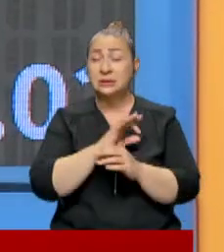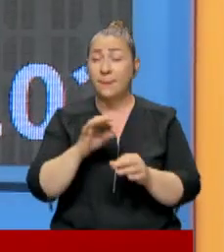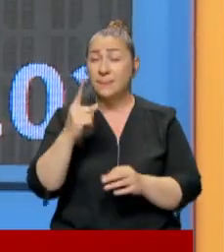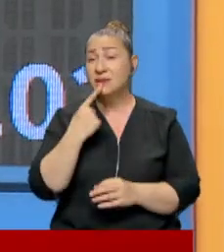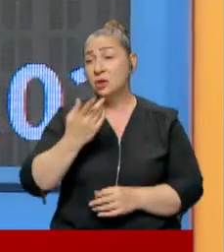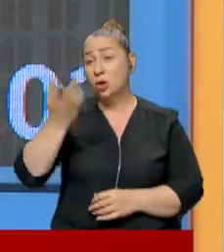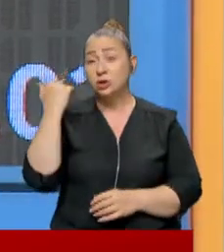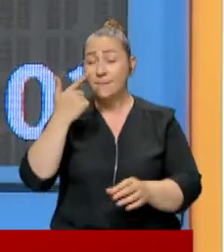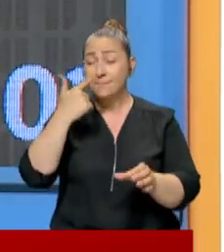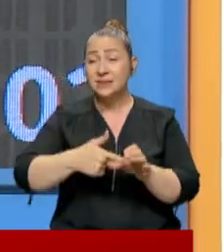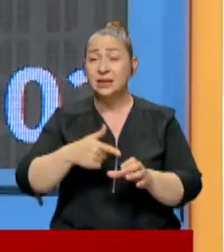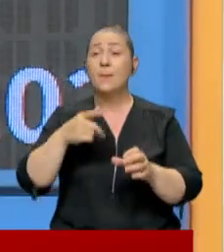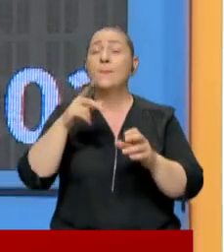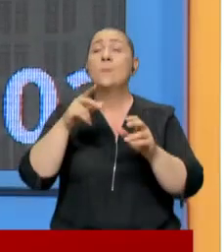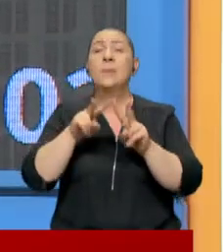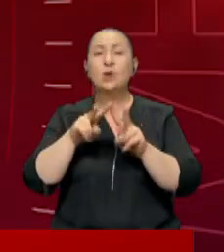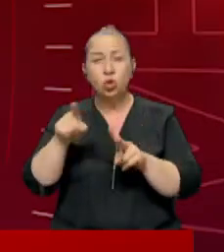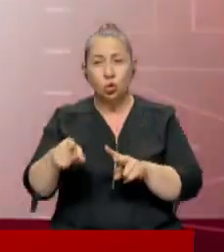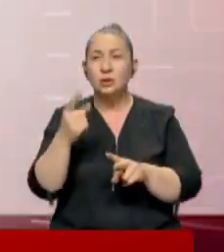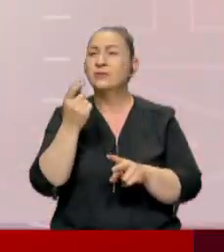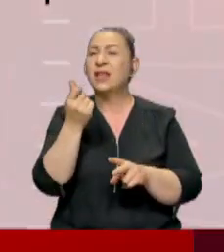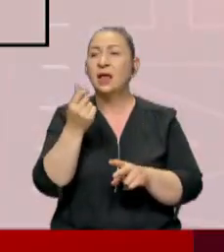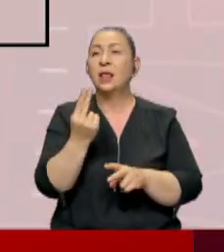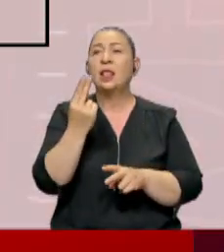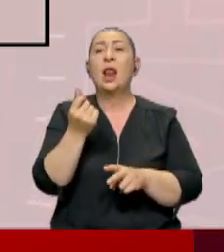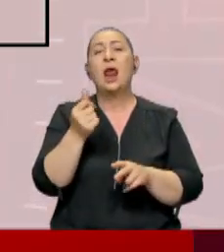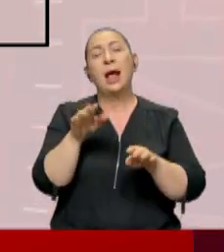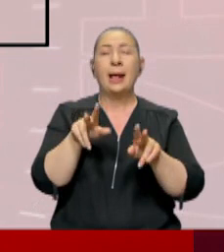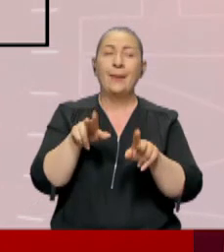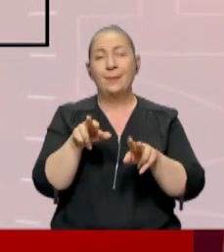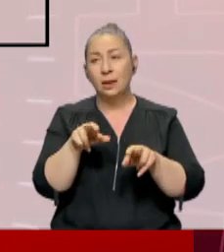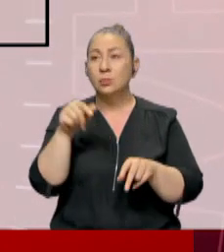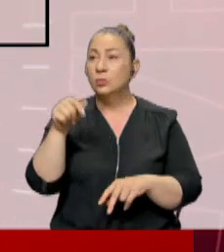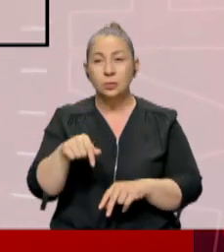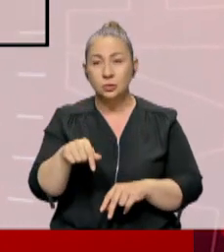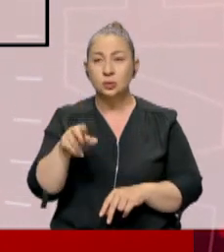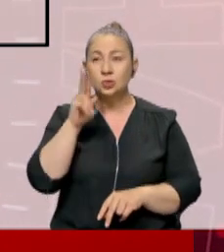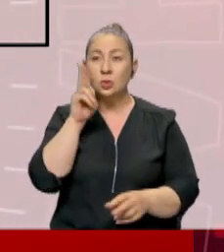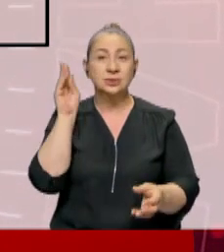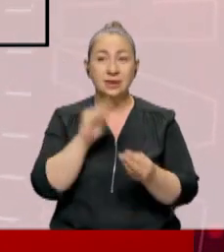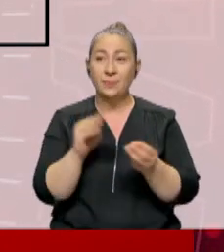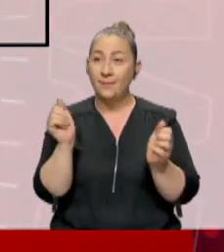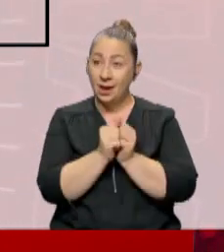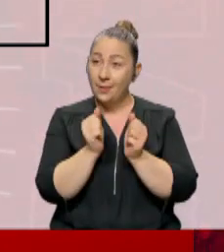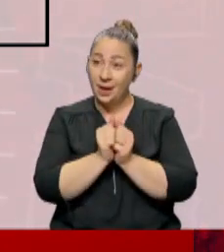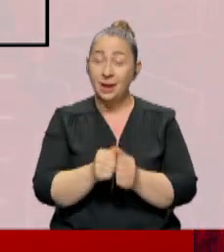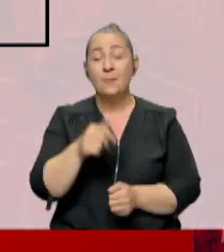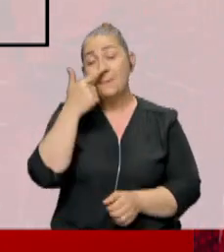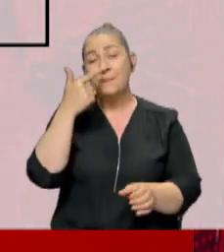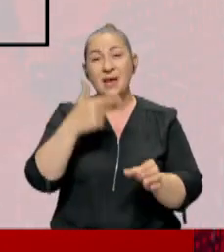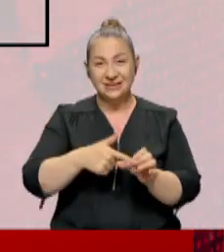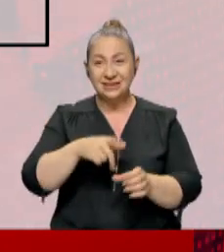tam 1 yıl önce benzinde motorinde fiyatı 7 lira seviyelerinde idi bugün ses onu gelen zamla birlik bu